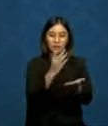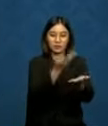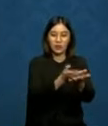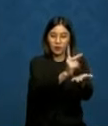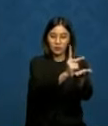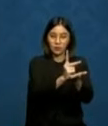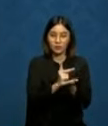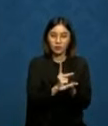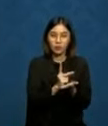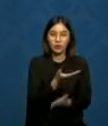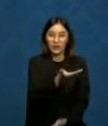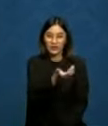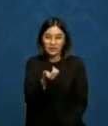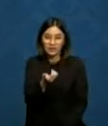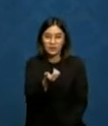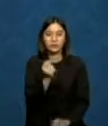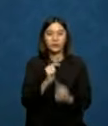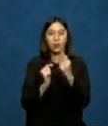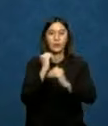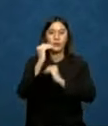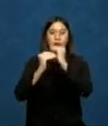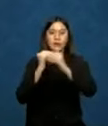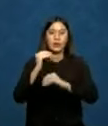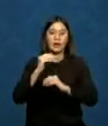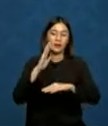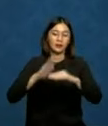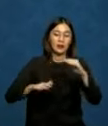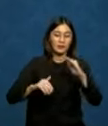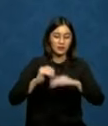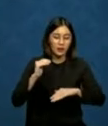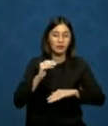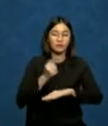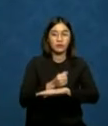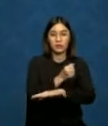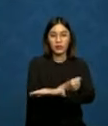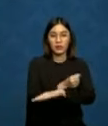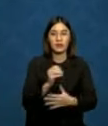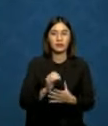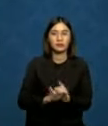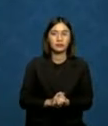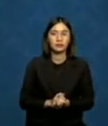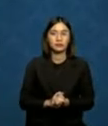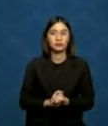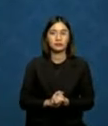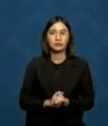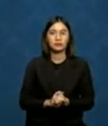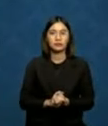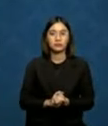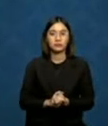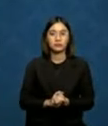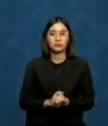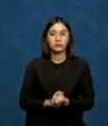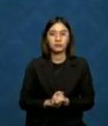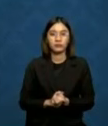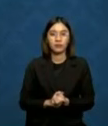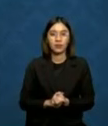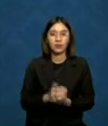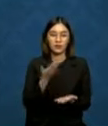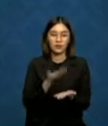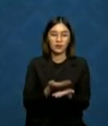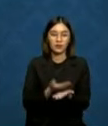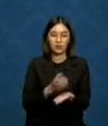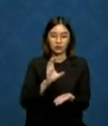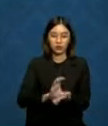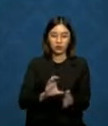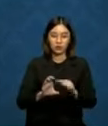ยืมใช้ในการพัฒนาทักษะฝีมือแรงงานเรียกว่ามาใช้เงินกอง